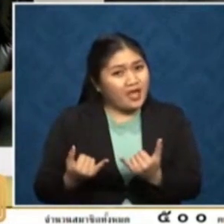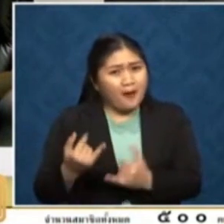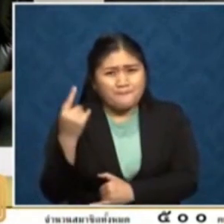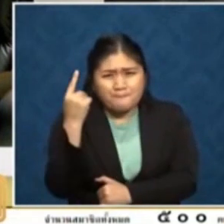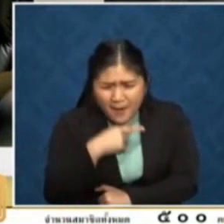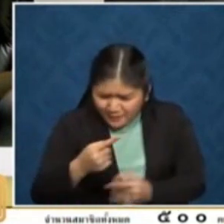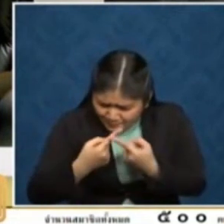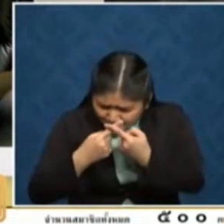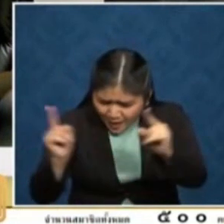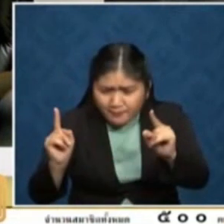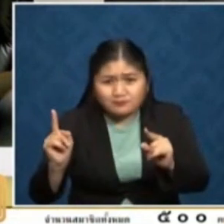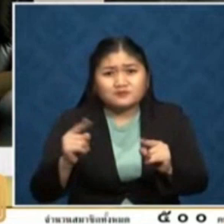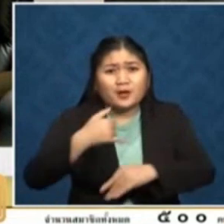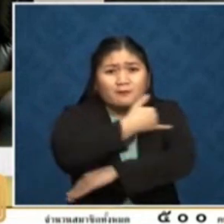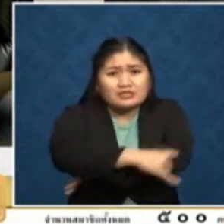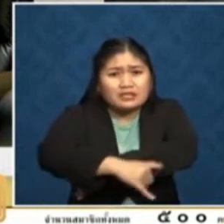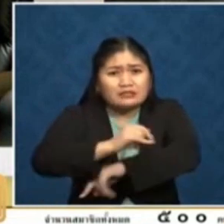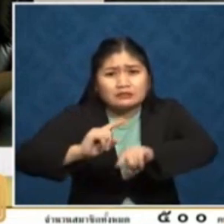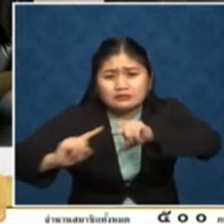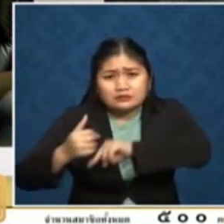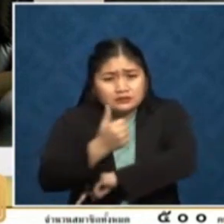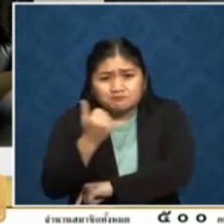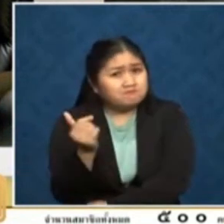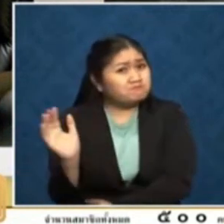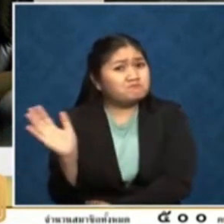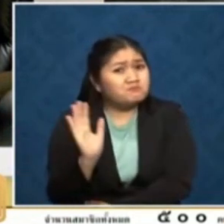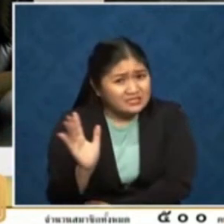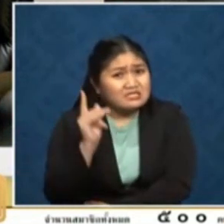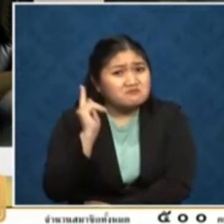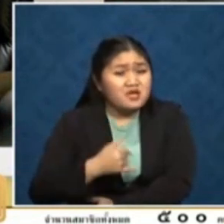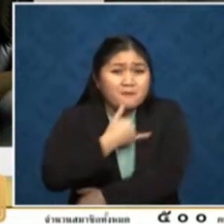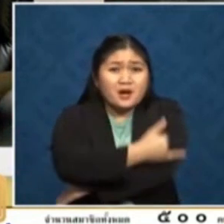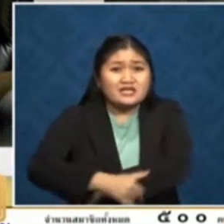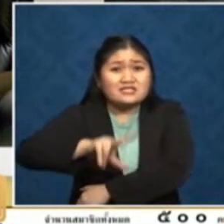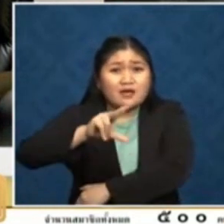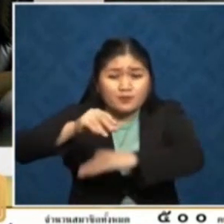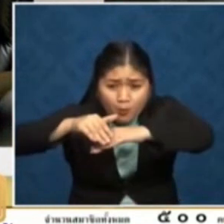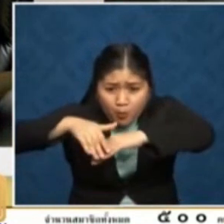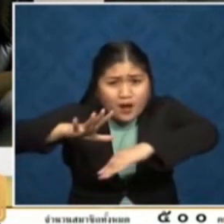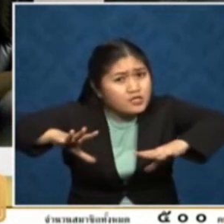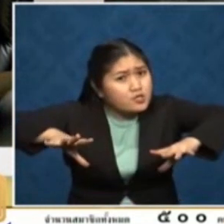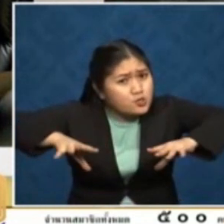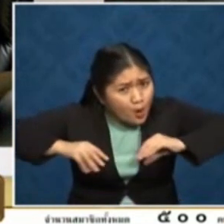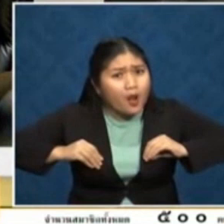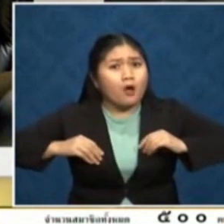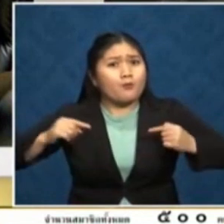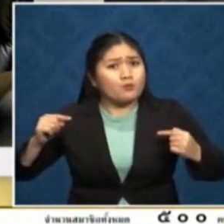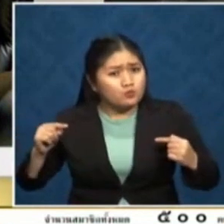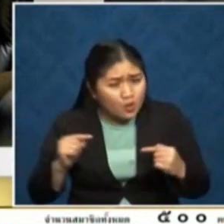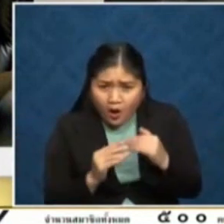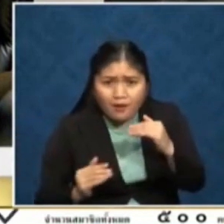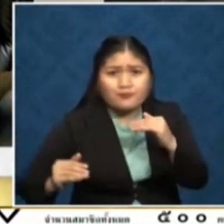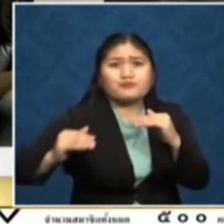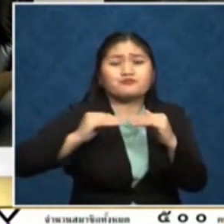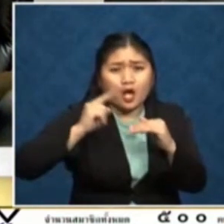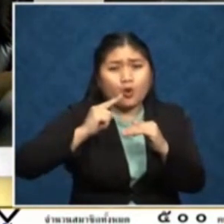ฎหมายนี้ยังไม่ถึงเวลาแต่ผมก็ขอเรียนให้ทราบตรงนี้นะครับว่ากฎหมายฉบับนี้ไม่ได้แปลกแตกต่างจ